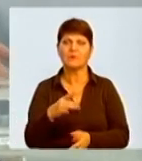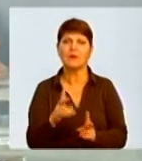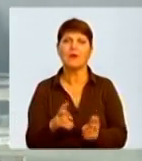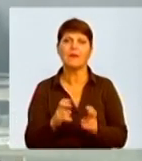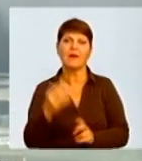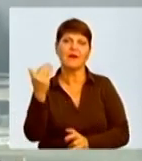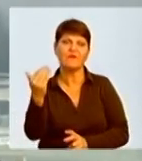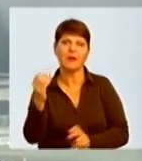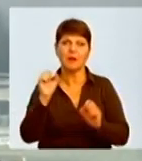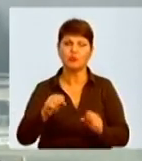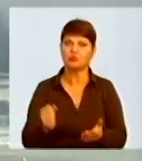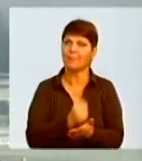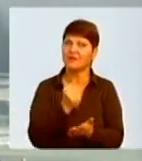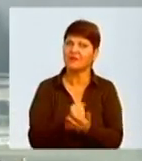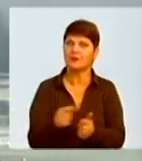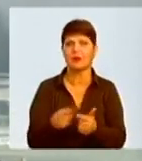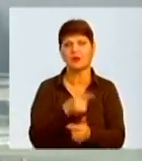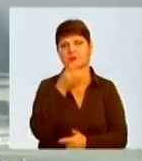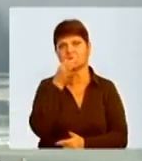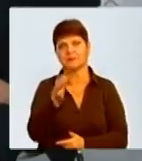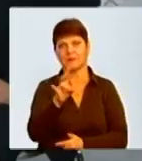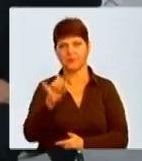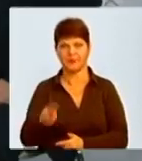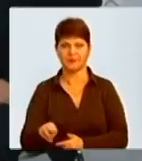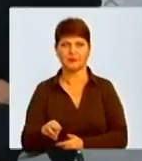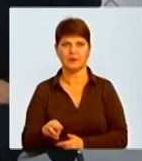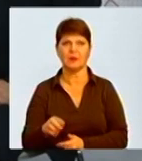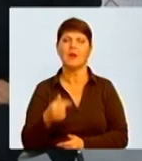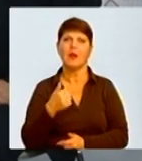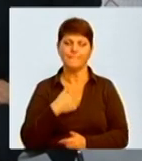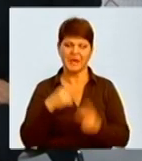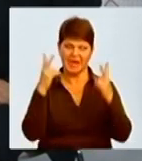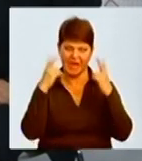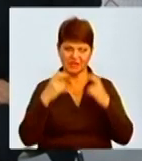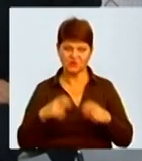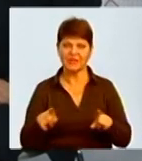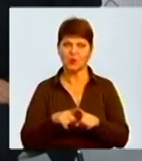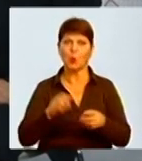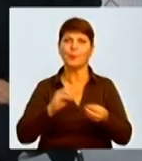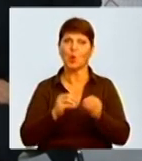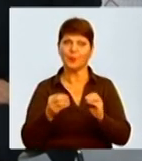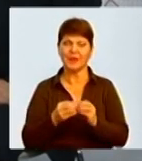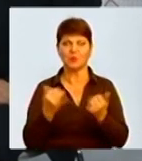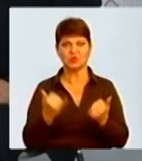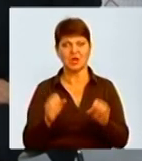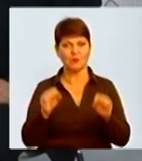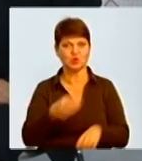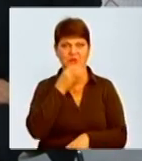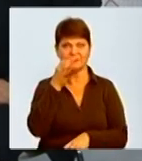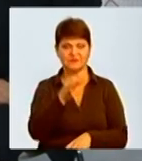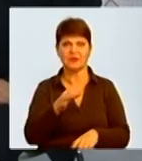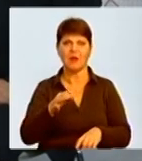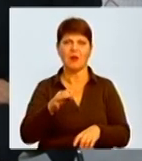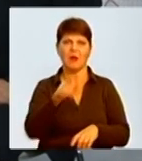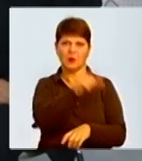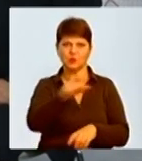ви підтвердити чи спростувати це твердження? Ми аналізували дану проблему, да, і зараз ми можемо сказати, що основна маса захворівших